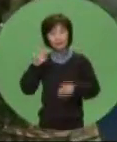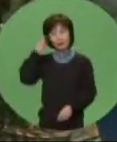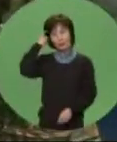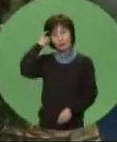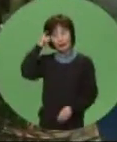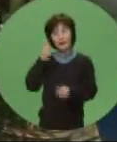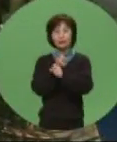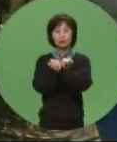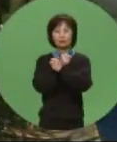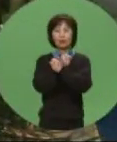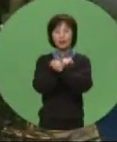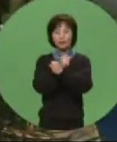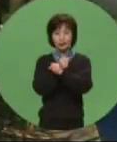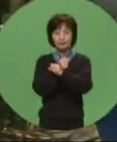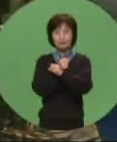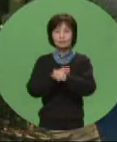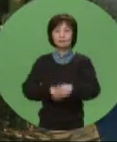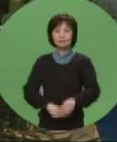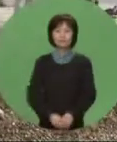凝らされています。